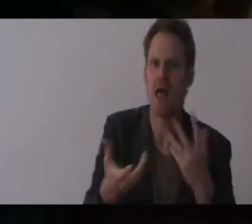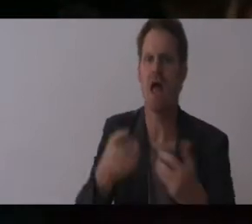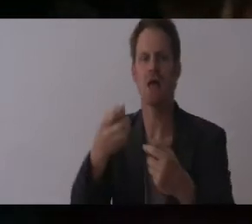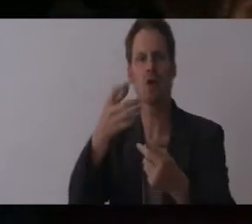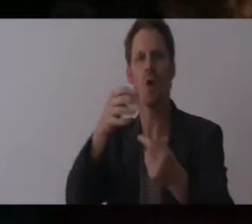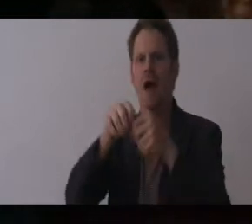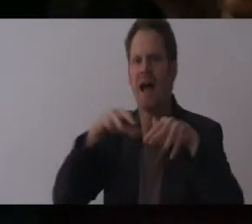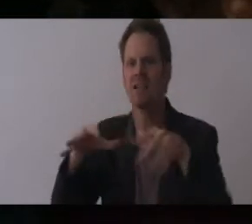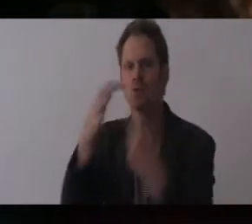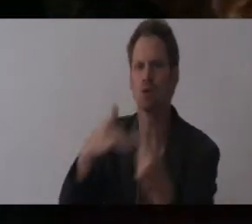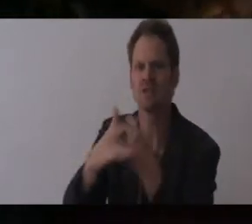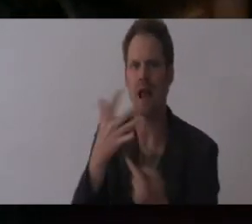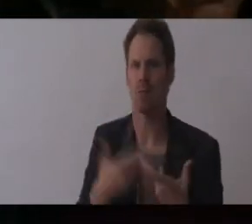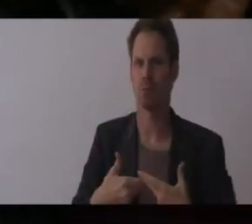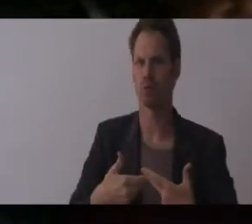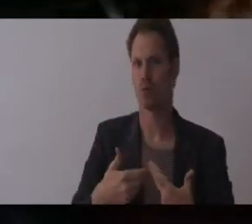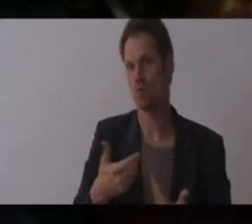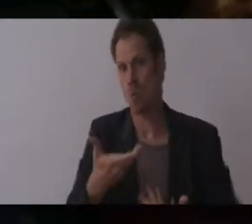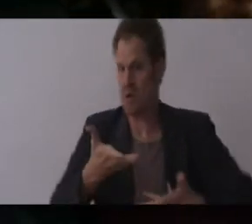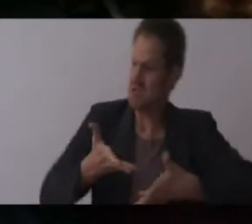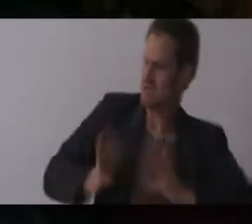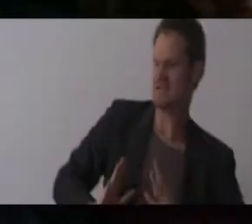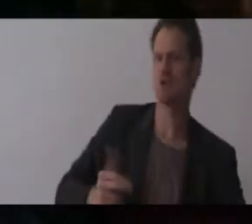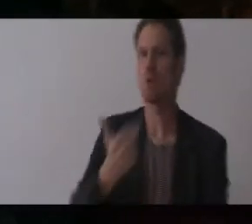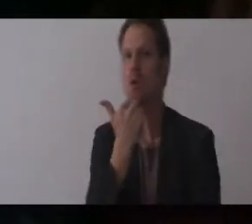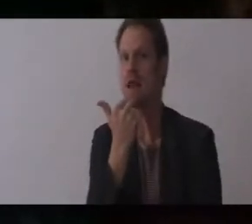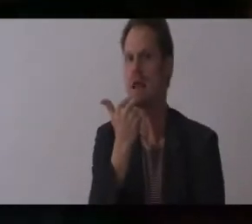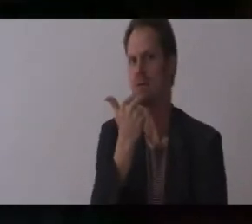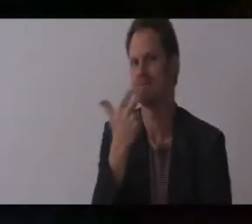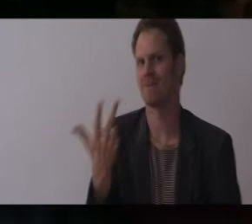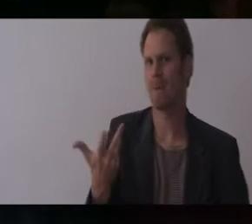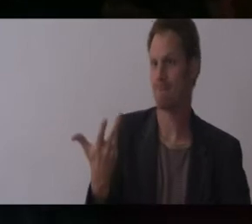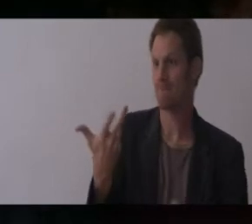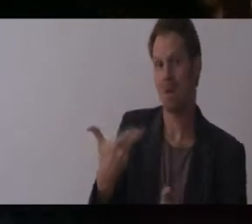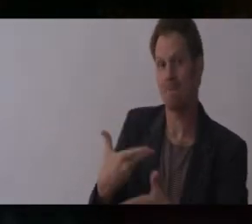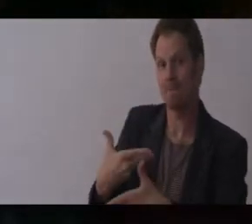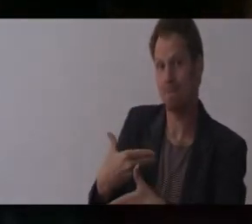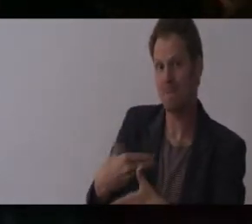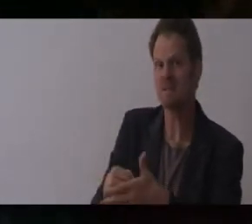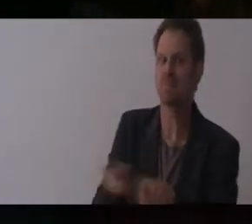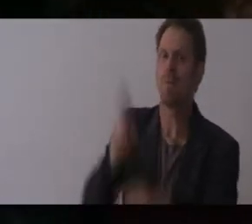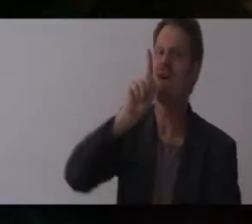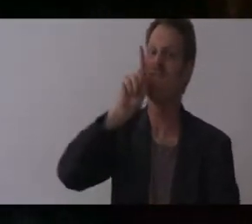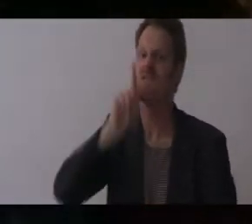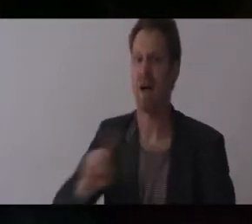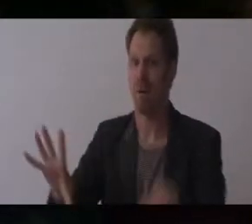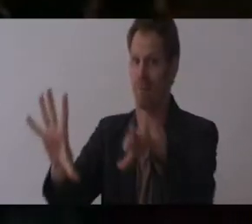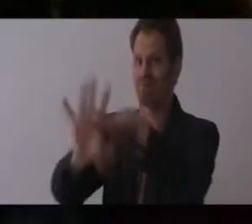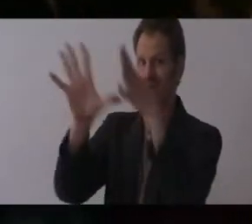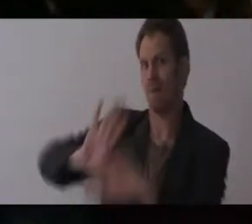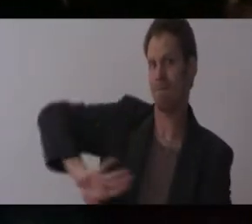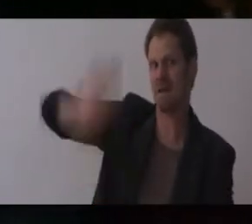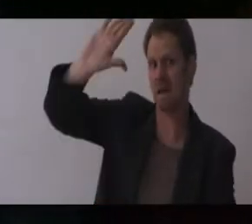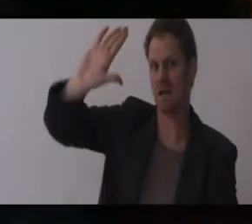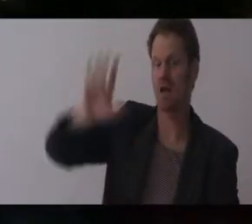etc. Nous, ce qu'on a décidé, c'est justement d'utiliser ces médias qui participent grandement à la stéréotypation de la femme, et